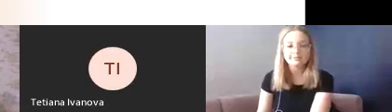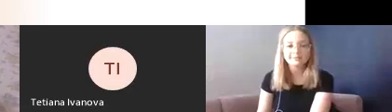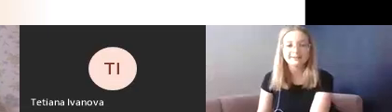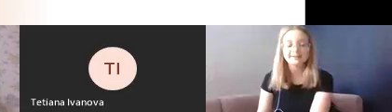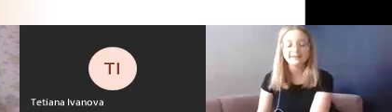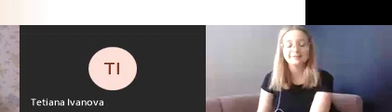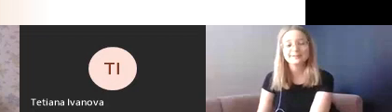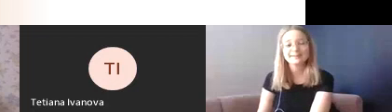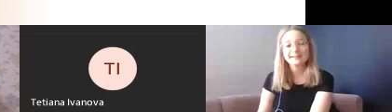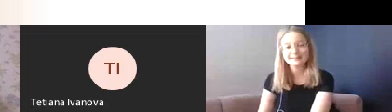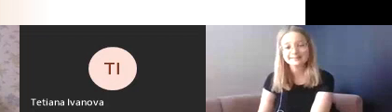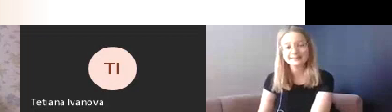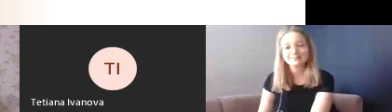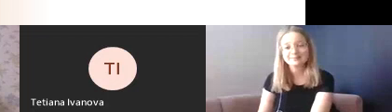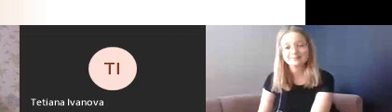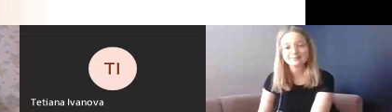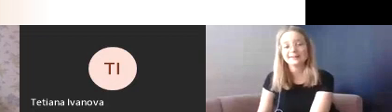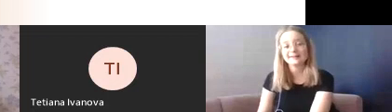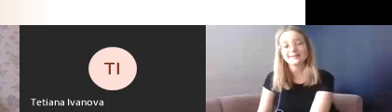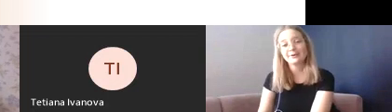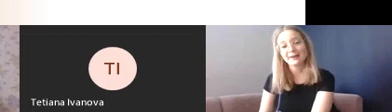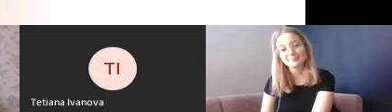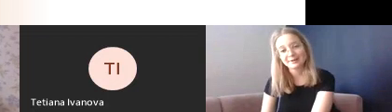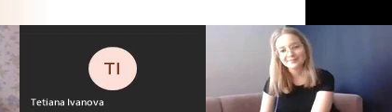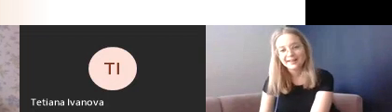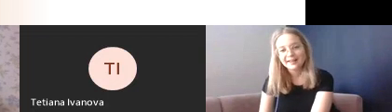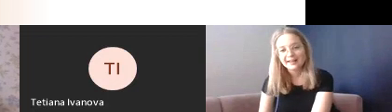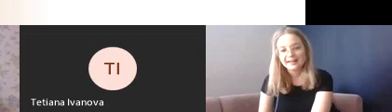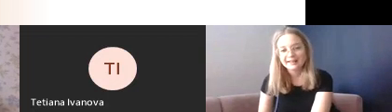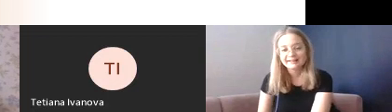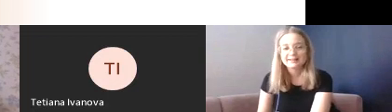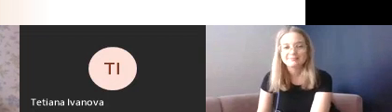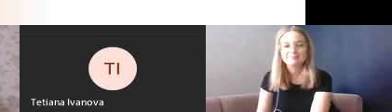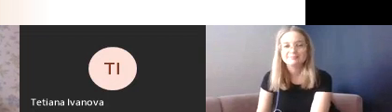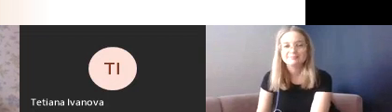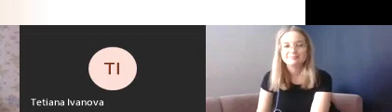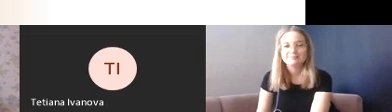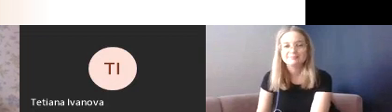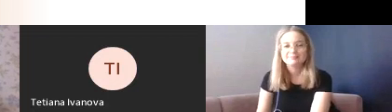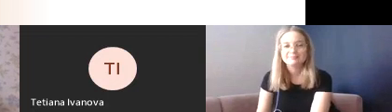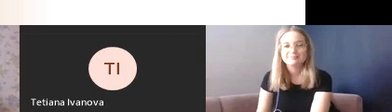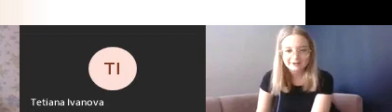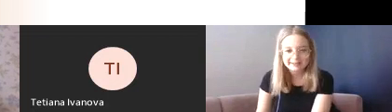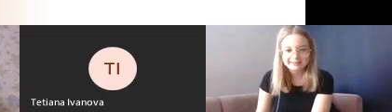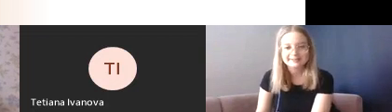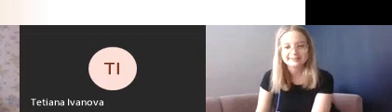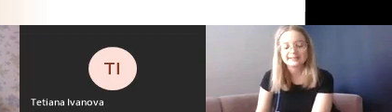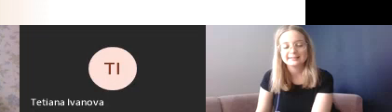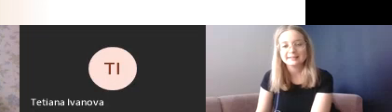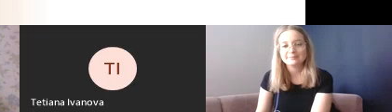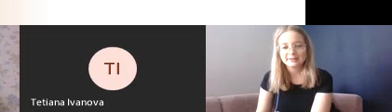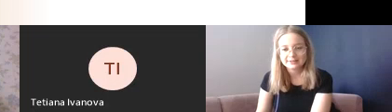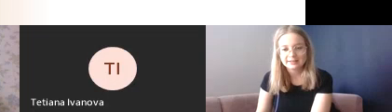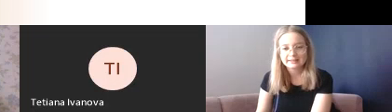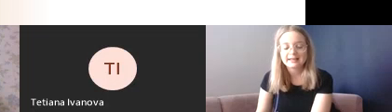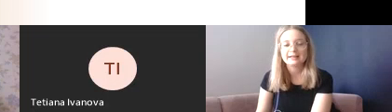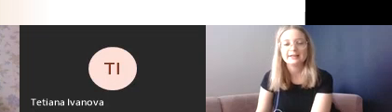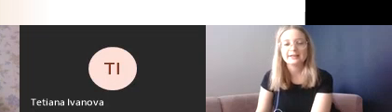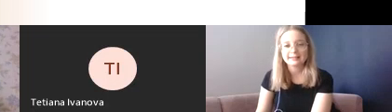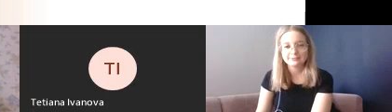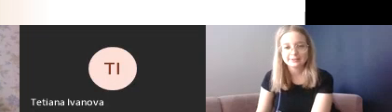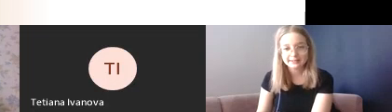Alustame siis kõigepealt sellest, et kes me oleme. Et mina olen siis Triin